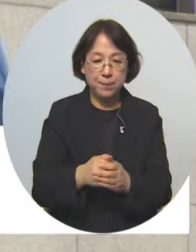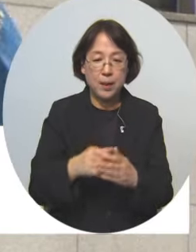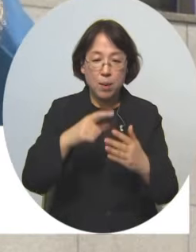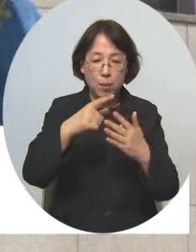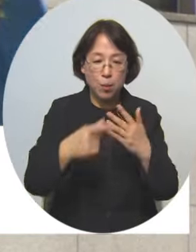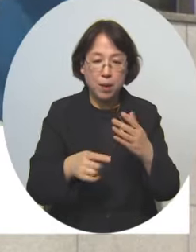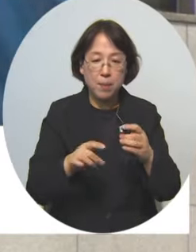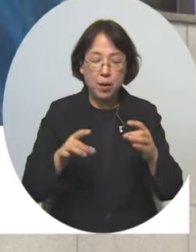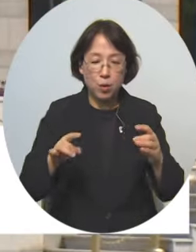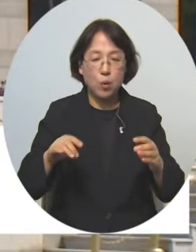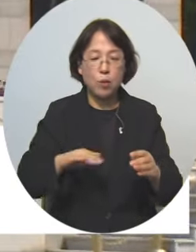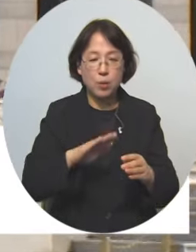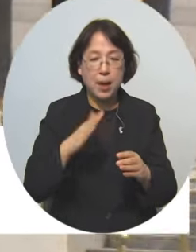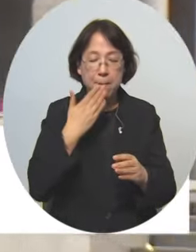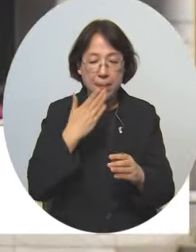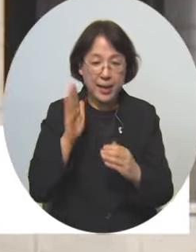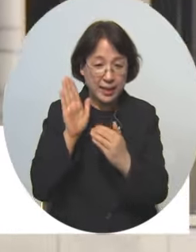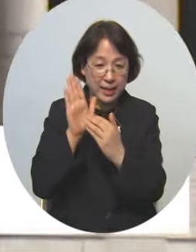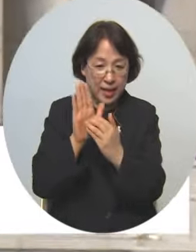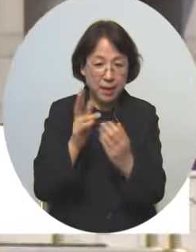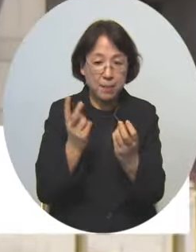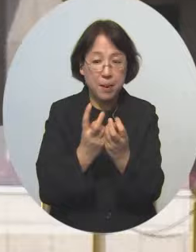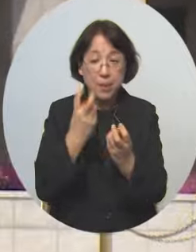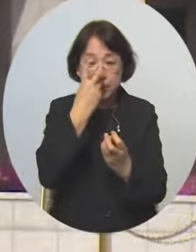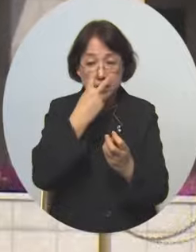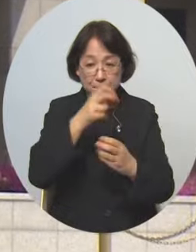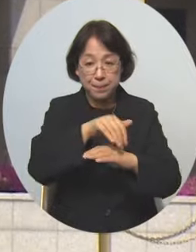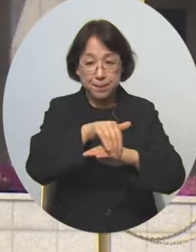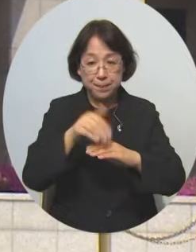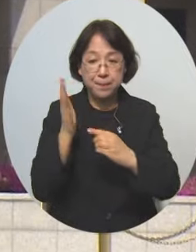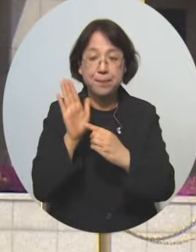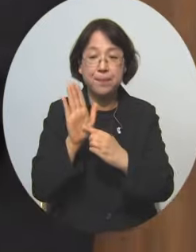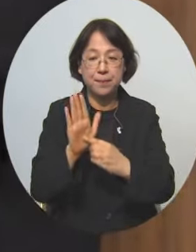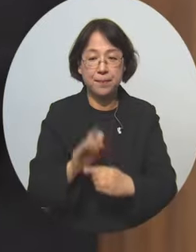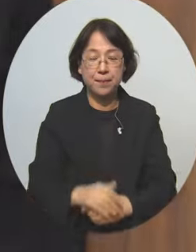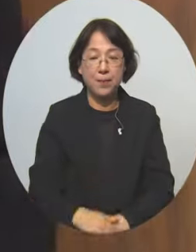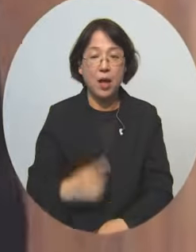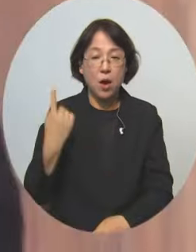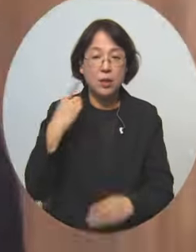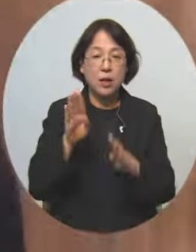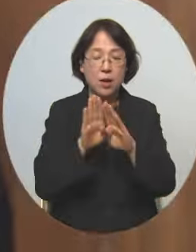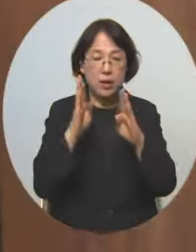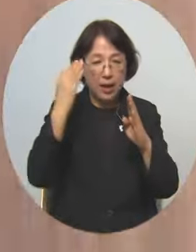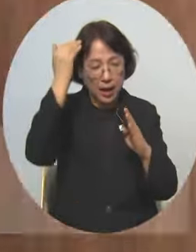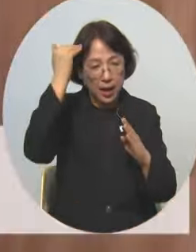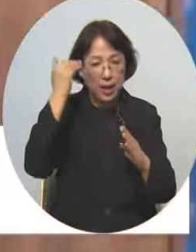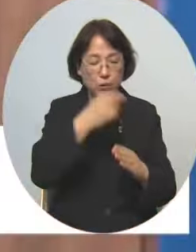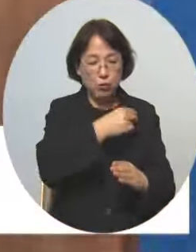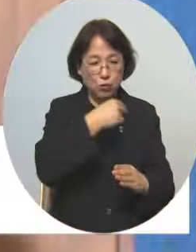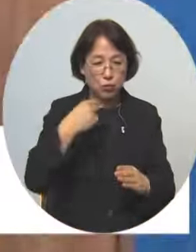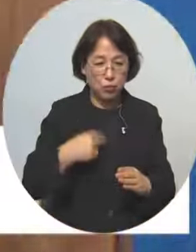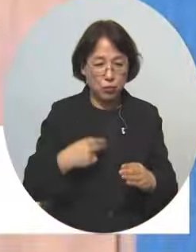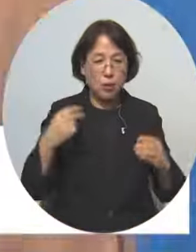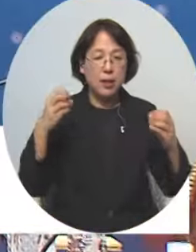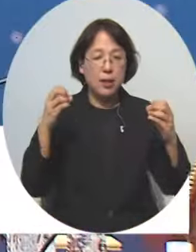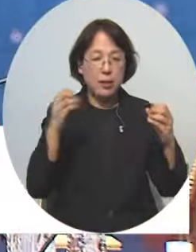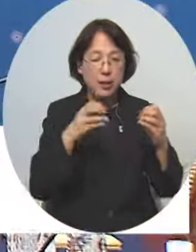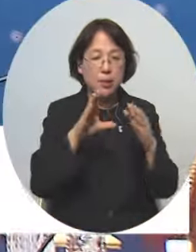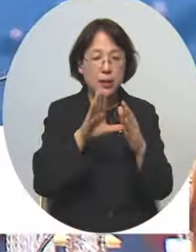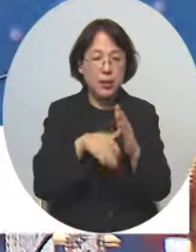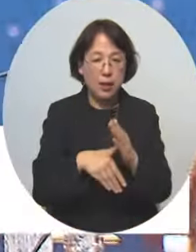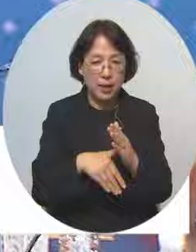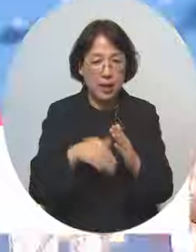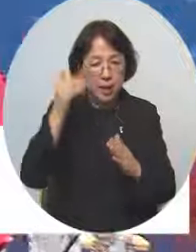우리가 할 수 있는 대응책을 면밀히 살필 거라고 밝힌 바 있습니다. 어제 열린 한중 외교안보 대화에서도 우리 측은